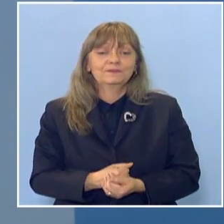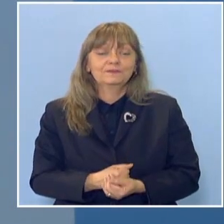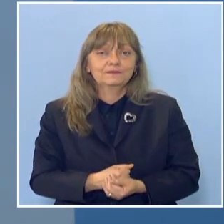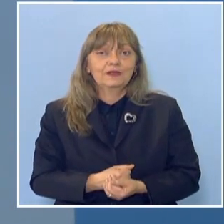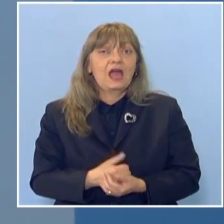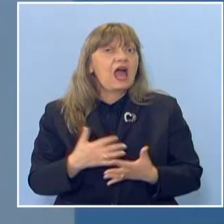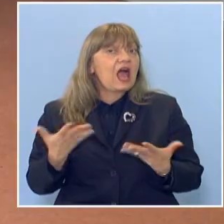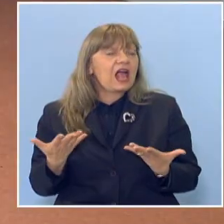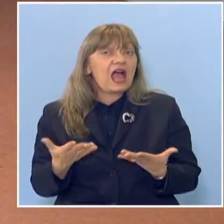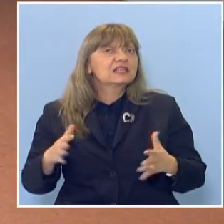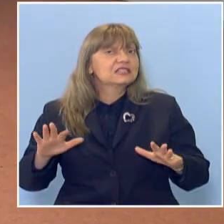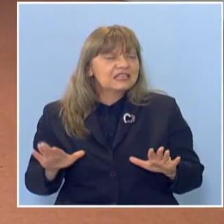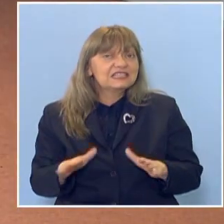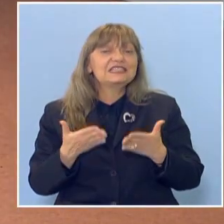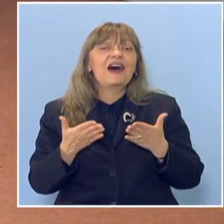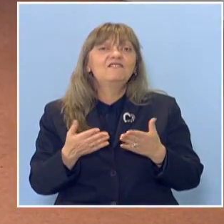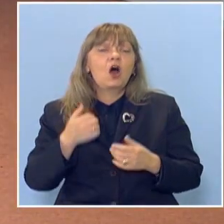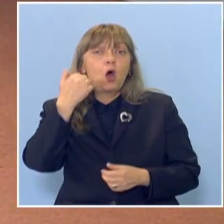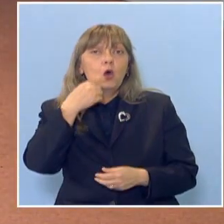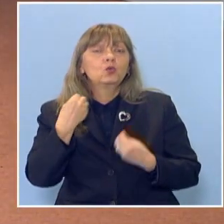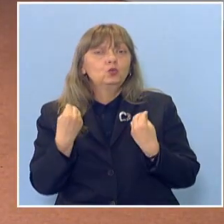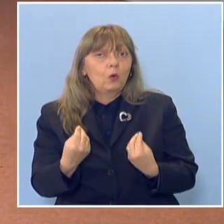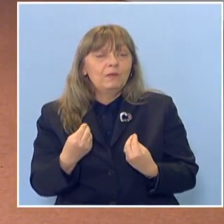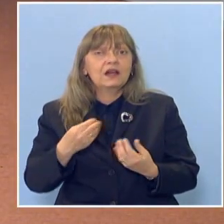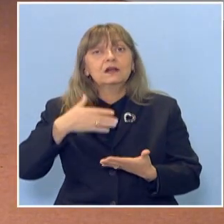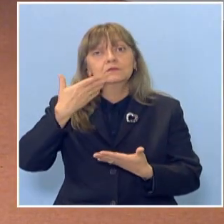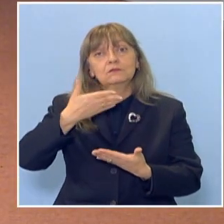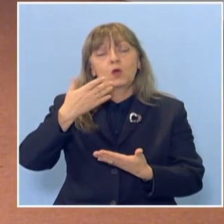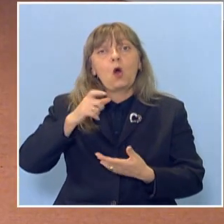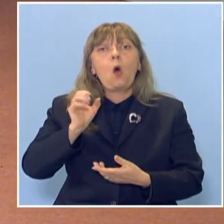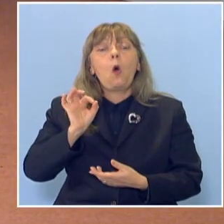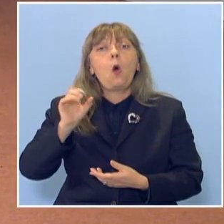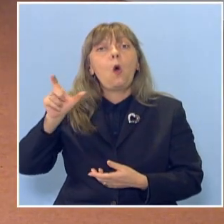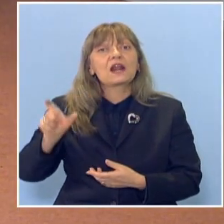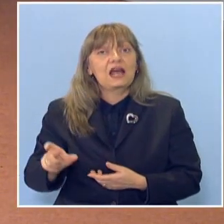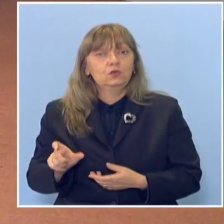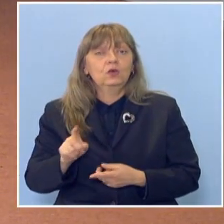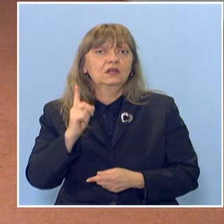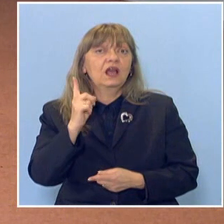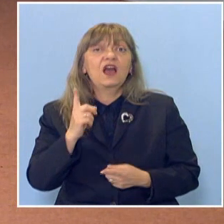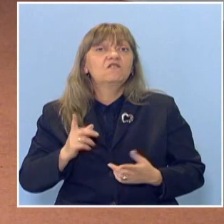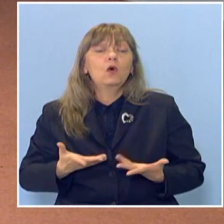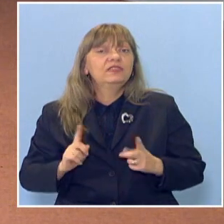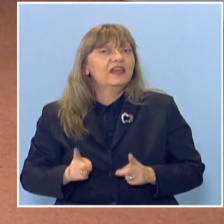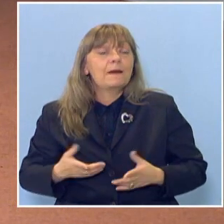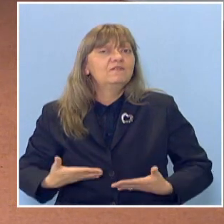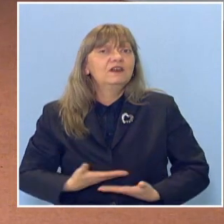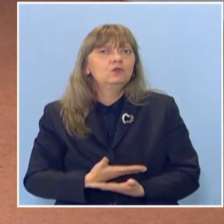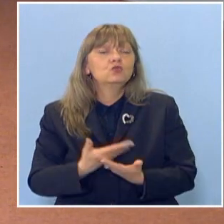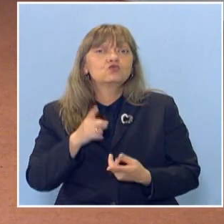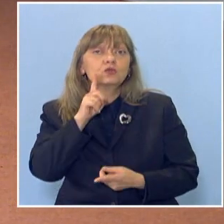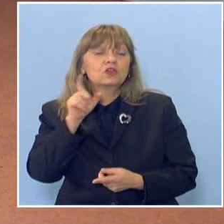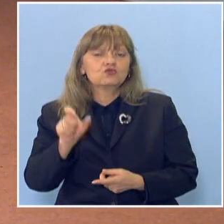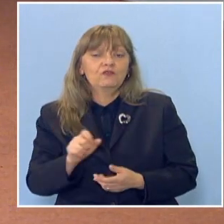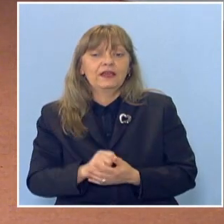Как се става добър оратор според вас? Какво е необходимо на един човек? Мисля, че най-важно е да